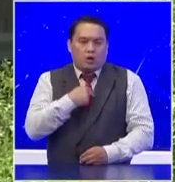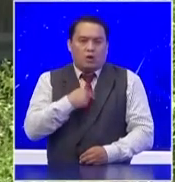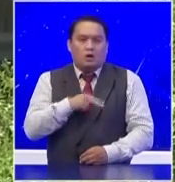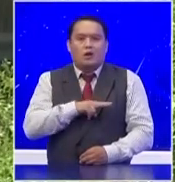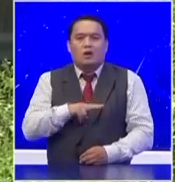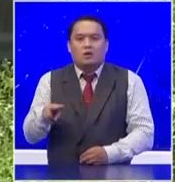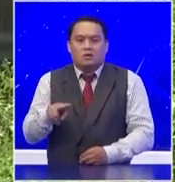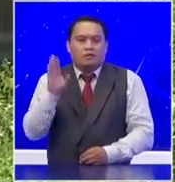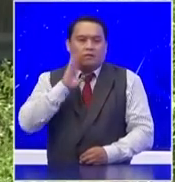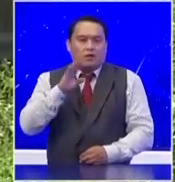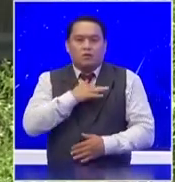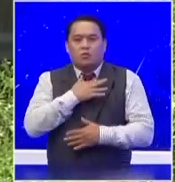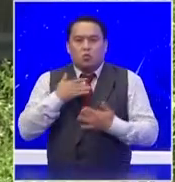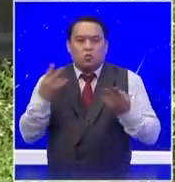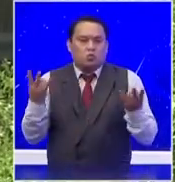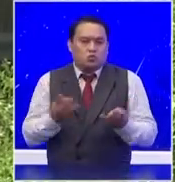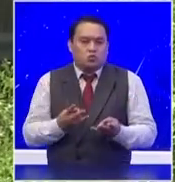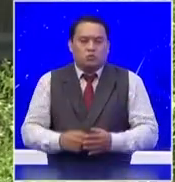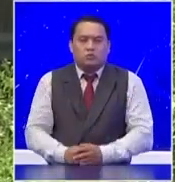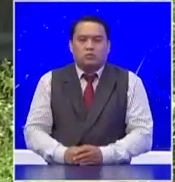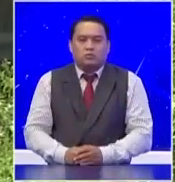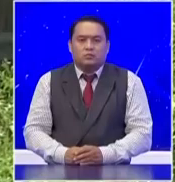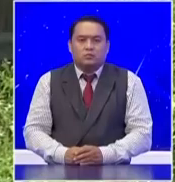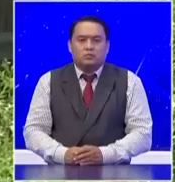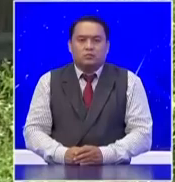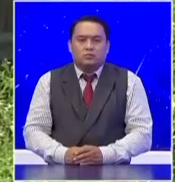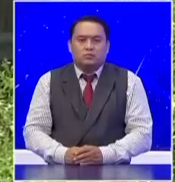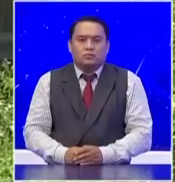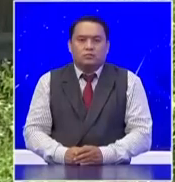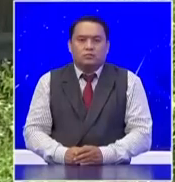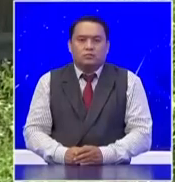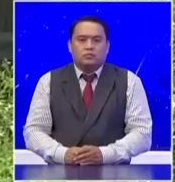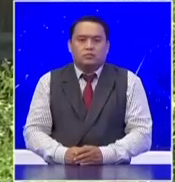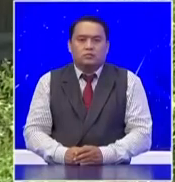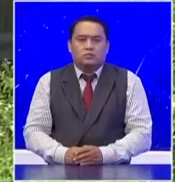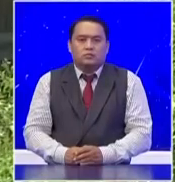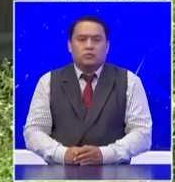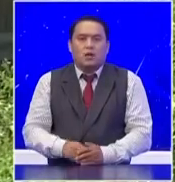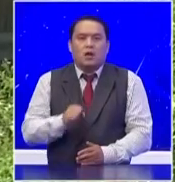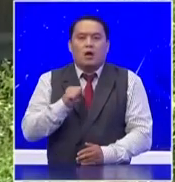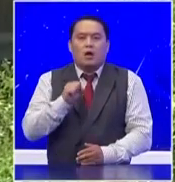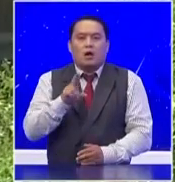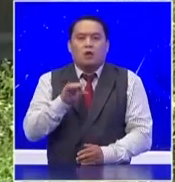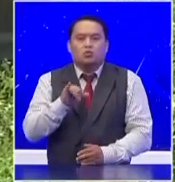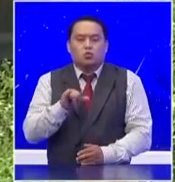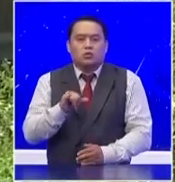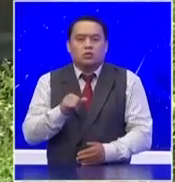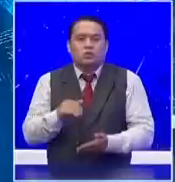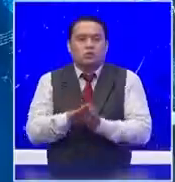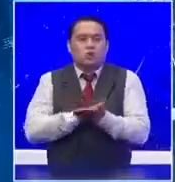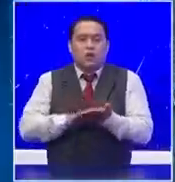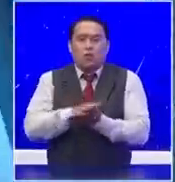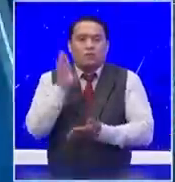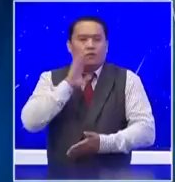литр су береміз. Мен сонымен осындай ақшаны шығындап жатқанымыз. Ағында Ақсу дейді, бірақ бізде түкте су